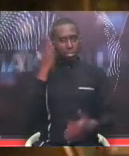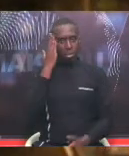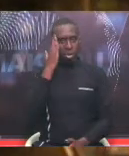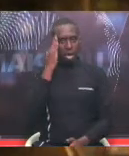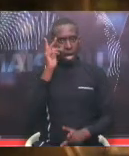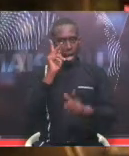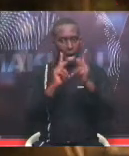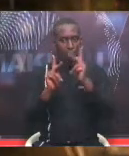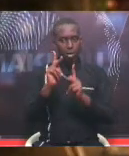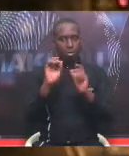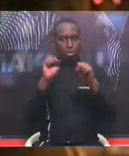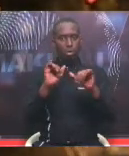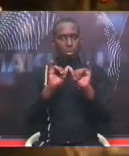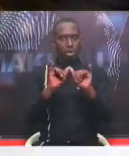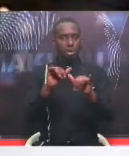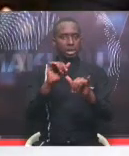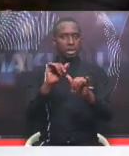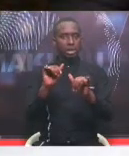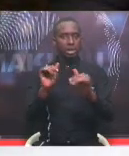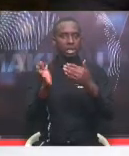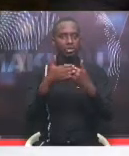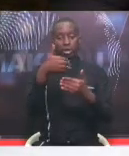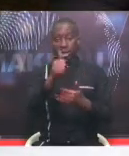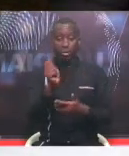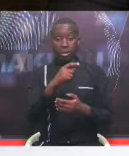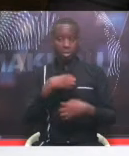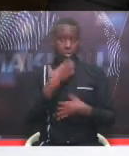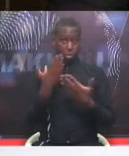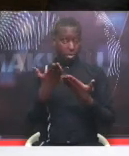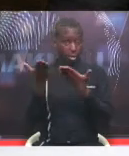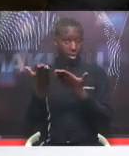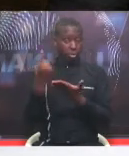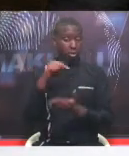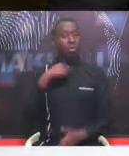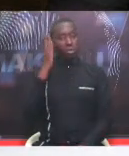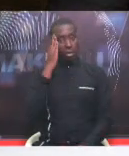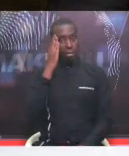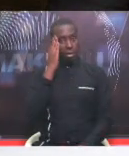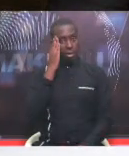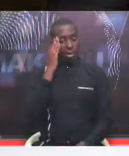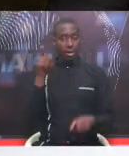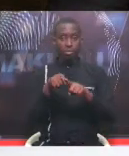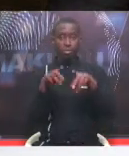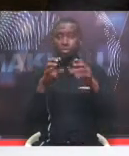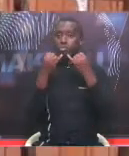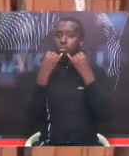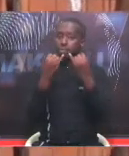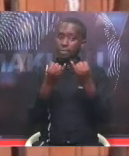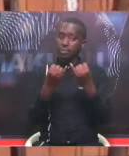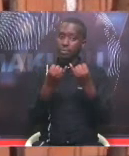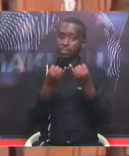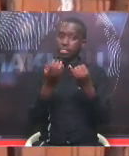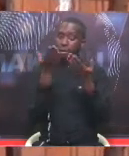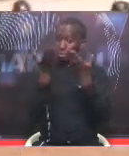hari abashobora kumara igifungo cyabo badasuwe Ego turabamenya nkuko mpara mbibabwira